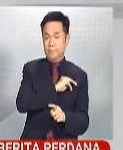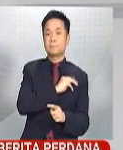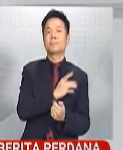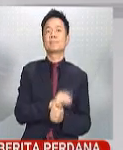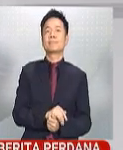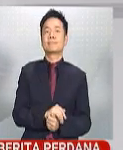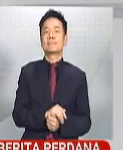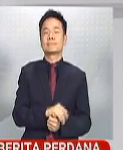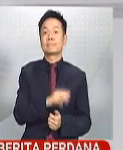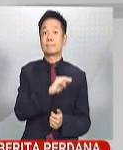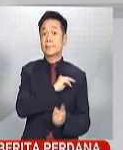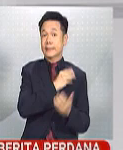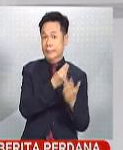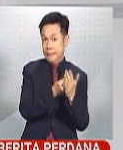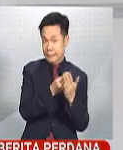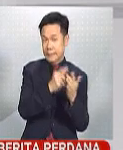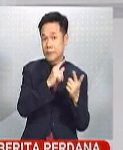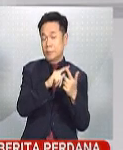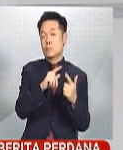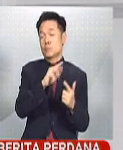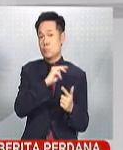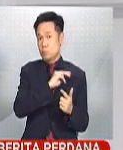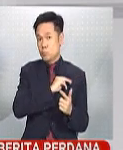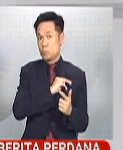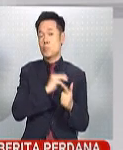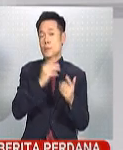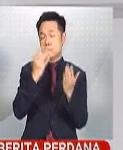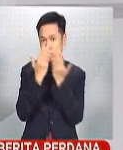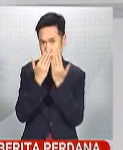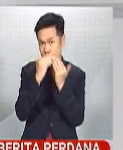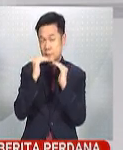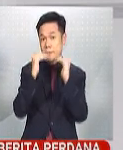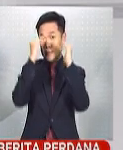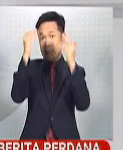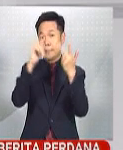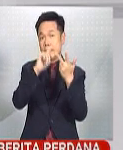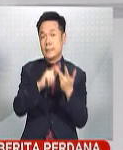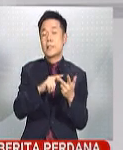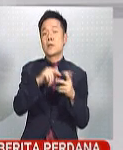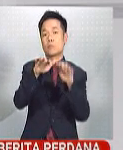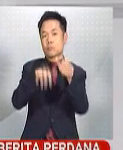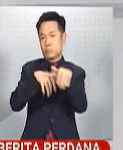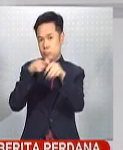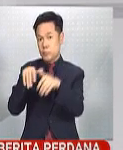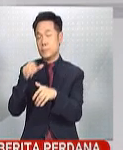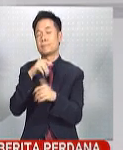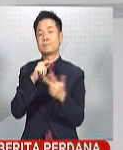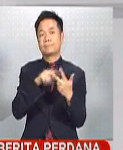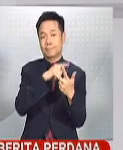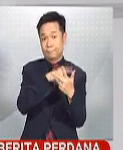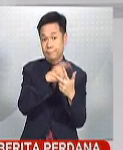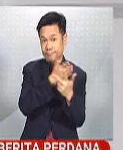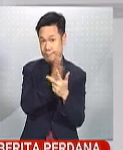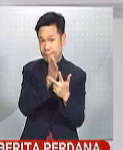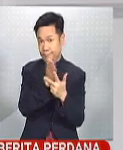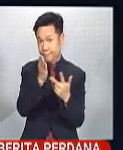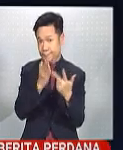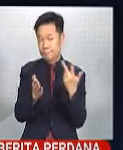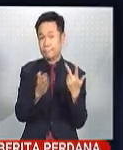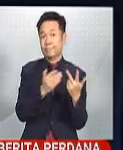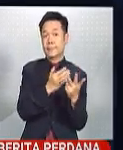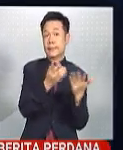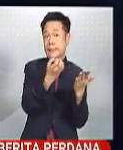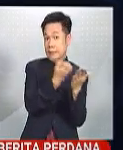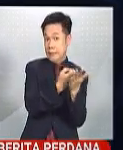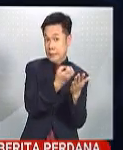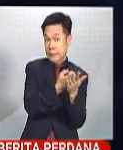Menteri Ekonomi, Menteri Pengajian Tinggi dan Menteri Perusahaan, Perladangan dan Komoditi. Menteri Kewangan Datuk Seri Tengku Zafrul